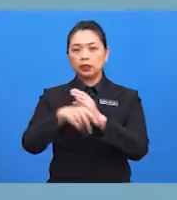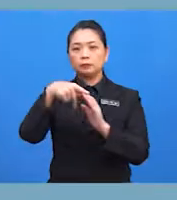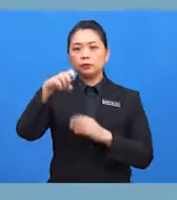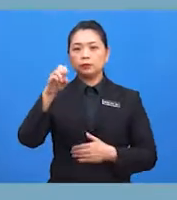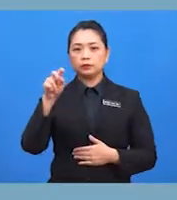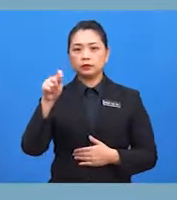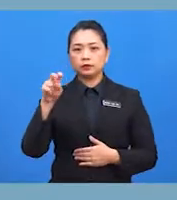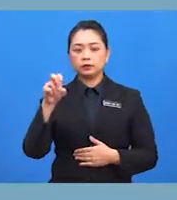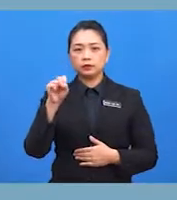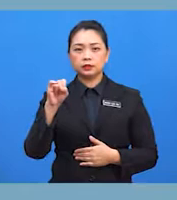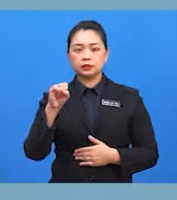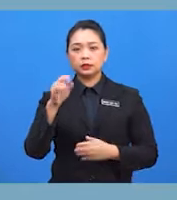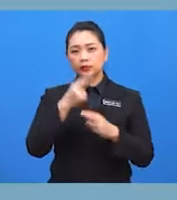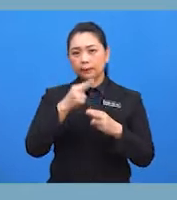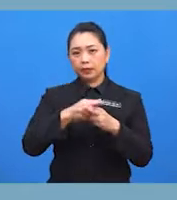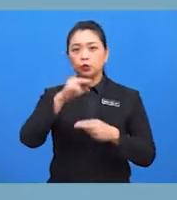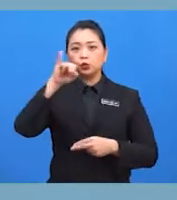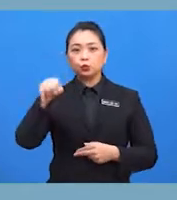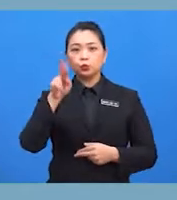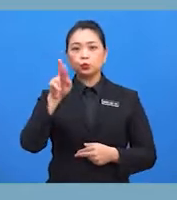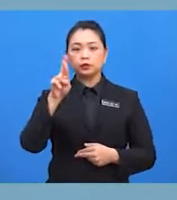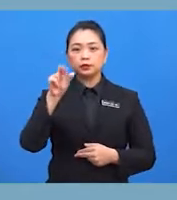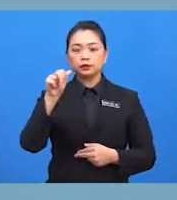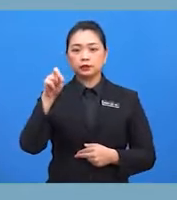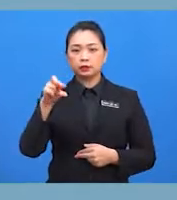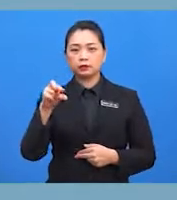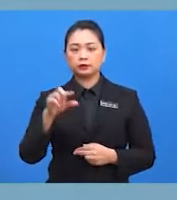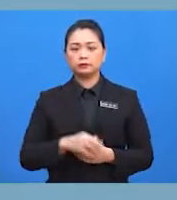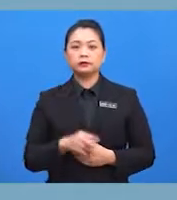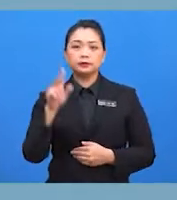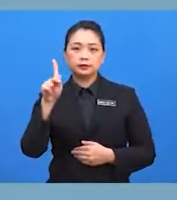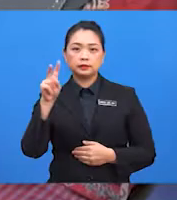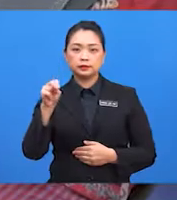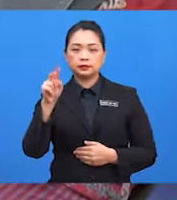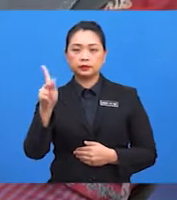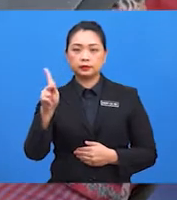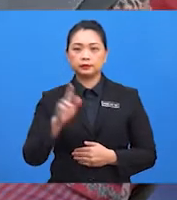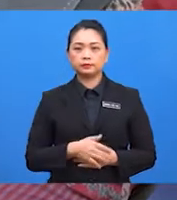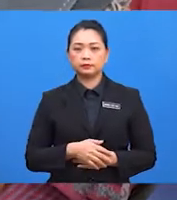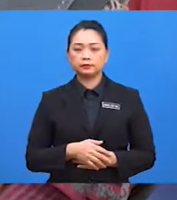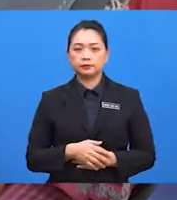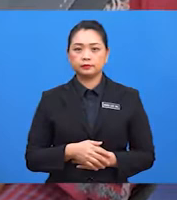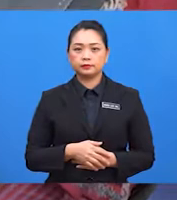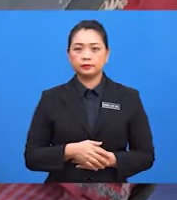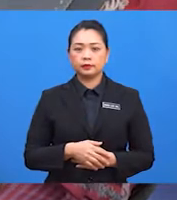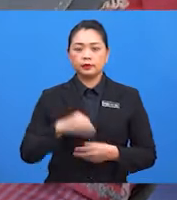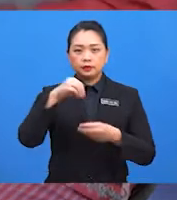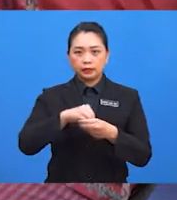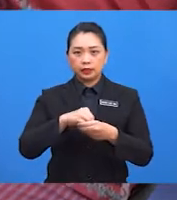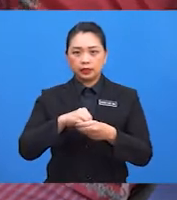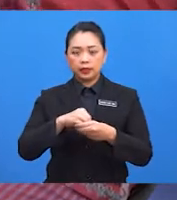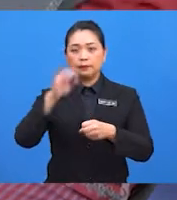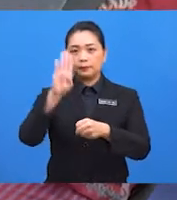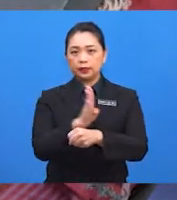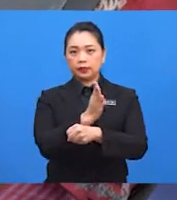dinamakan jurang keluaran negara ataupun jurang KNK. dalam kitaran perniagaan terdapat